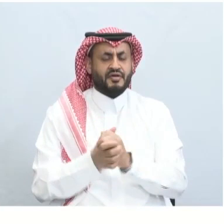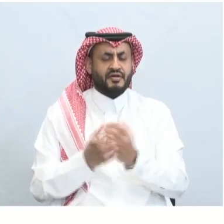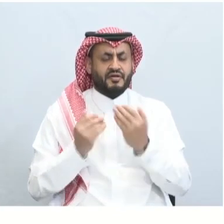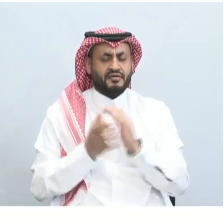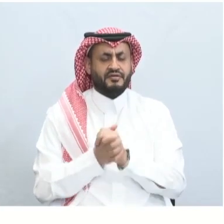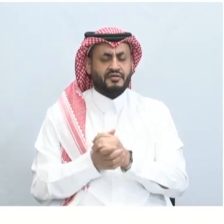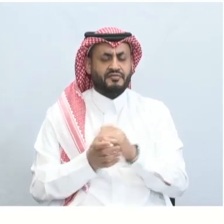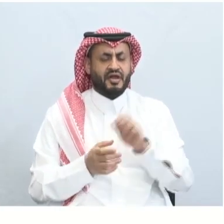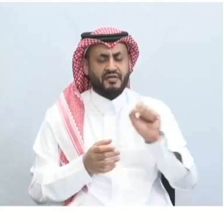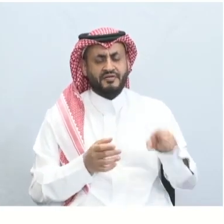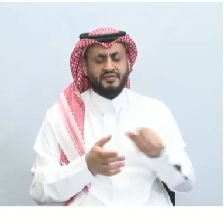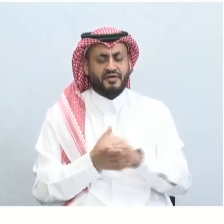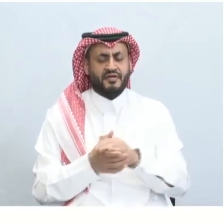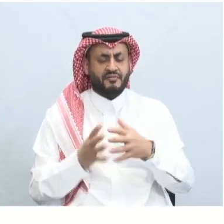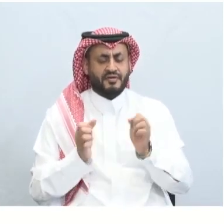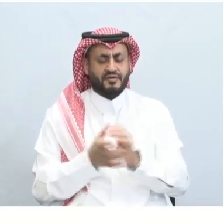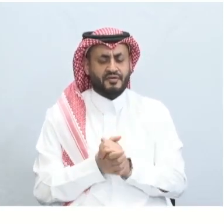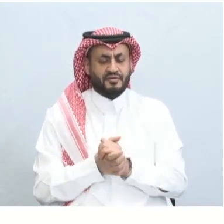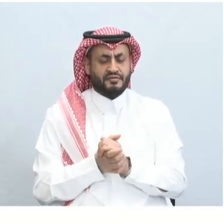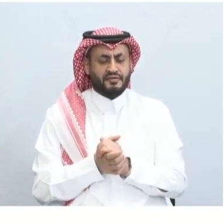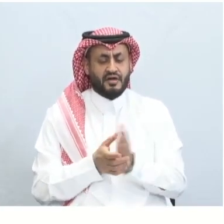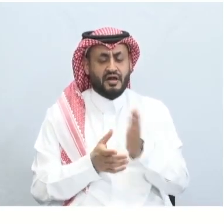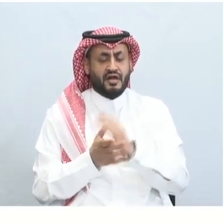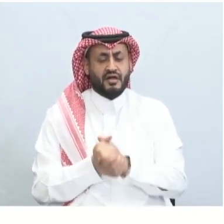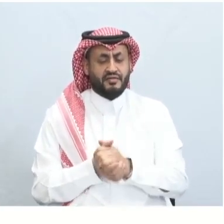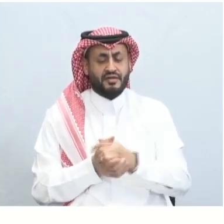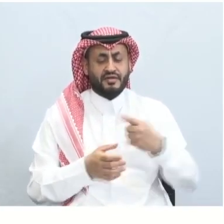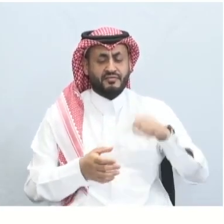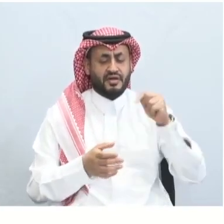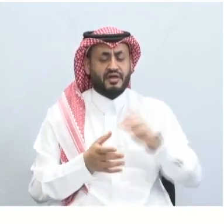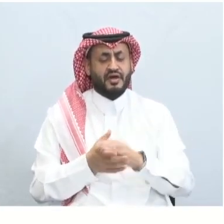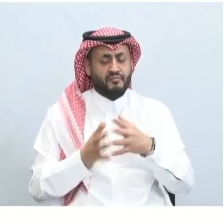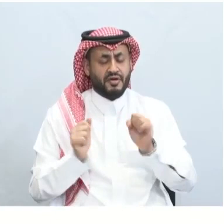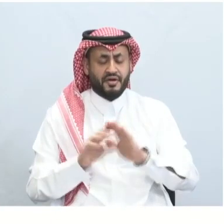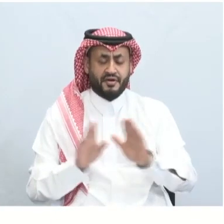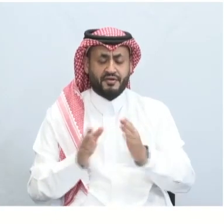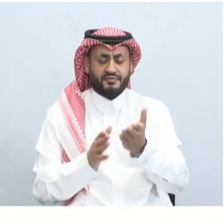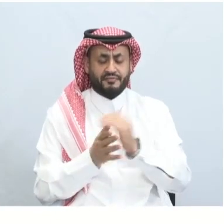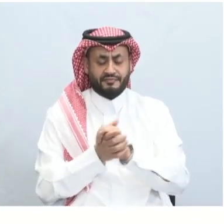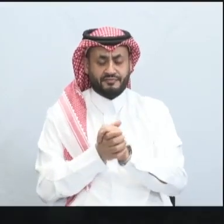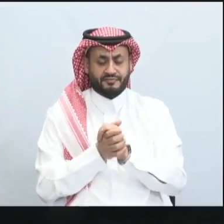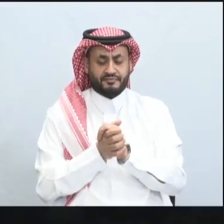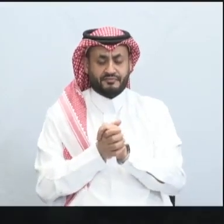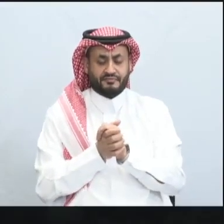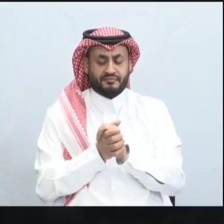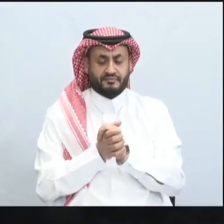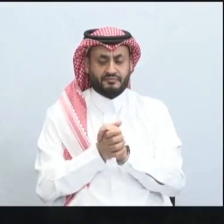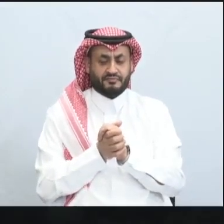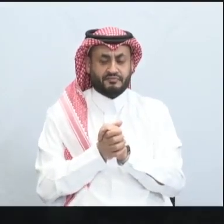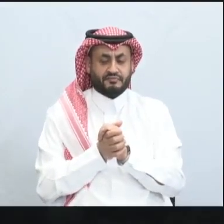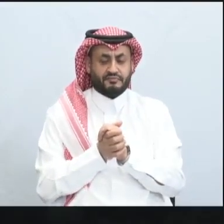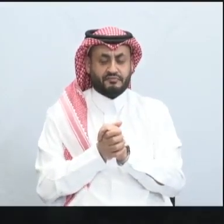الاستعاذه وذكرنا ما معناها وهو ان التجئ بالله واعتصم به سبحانه